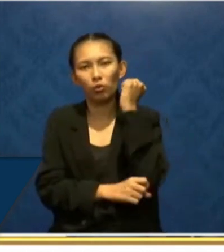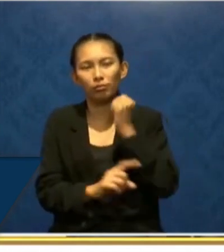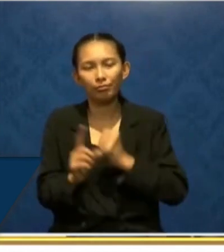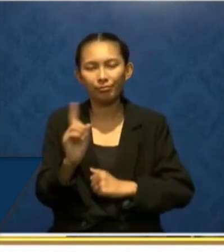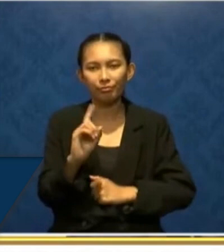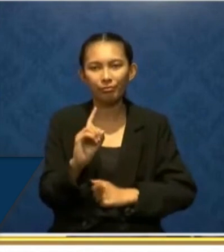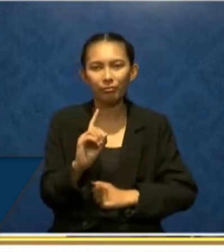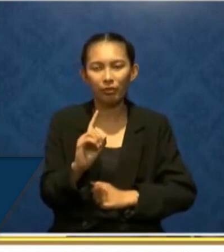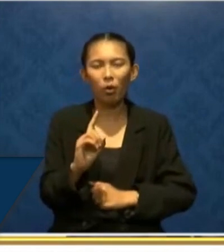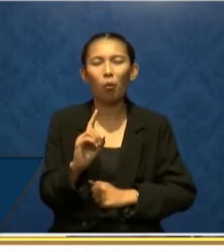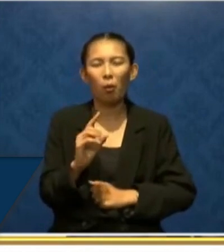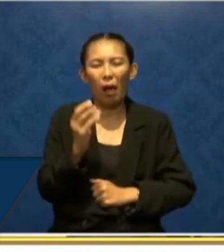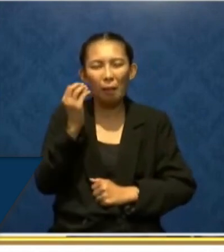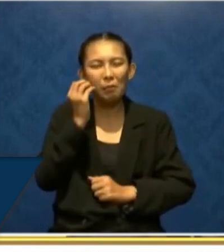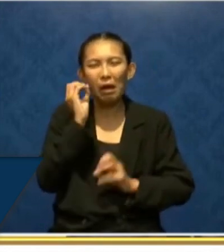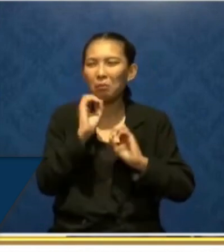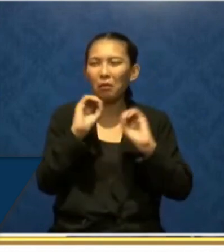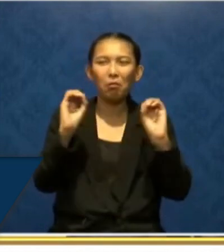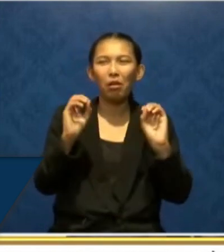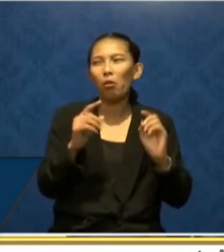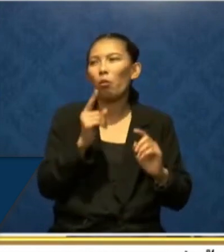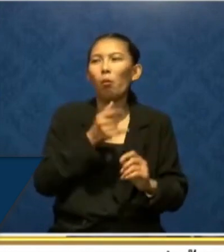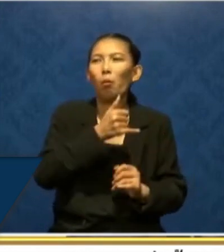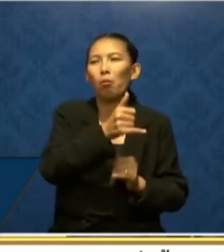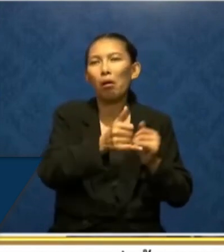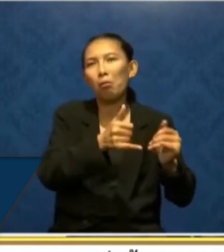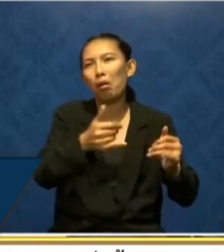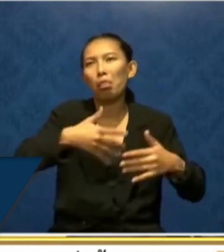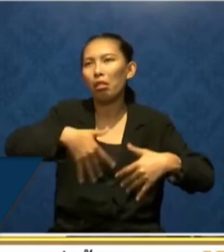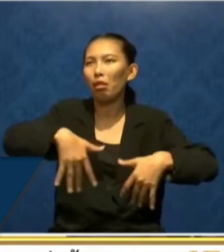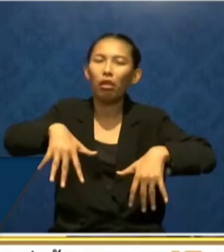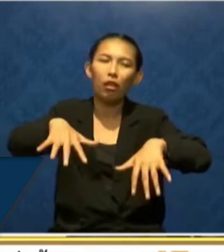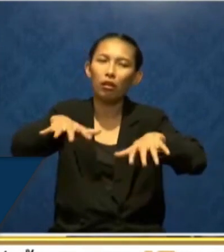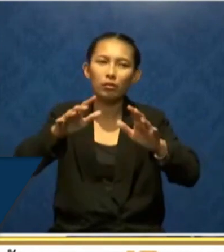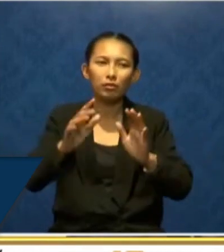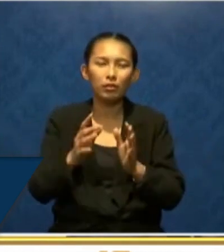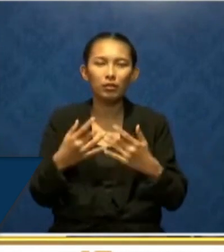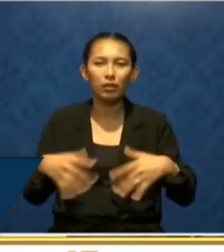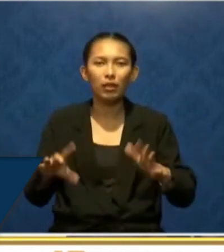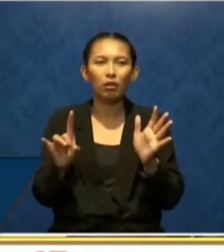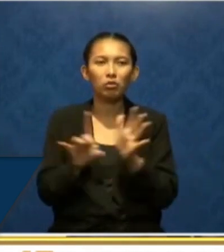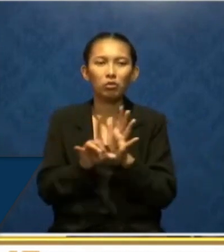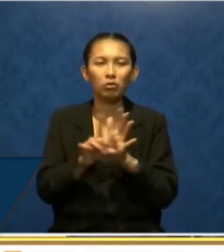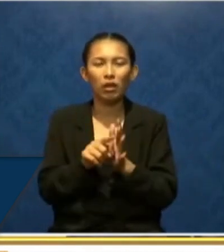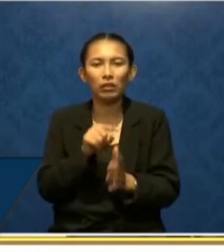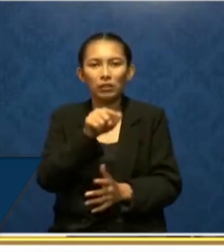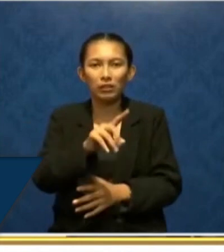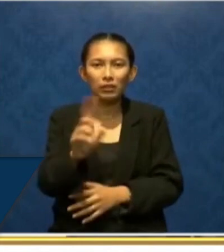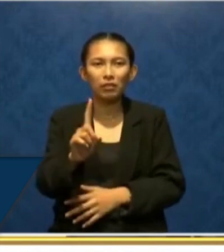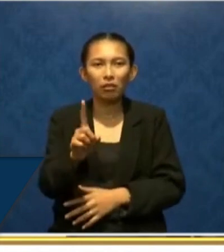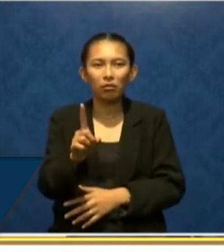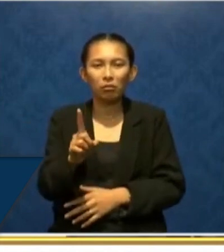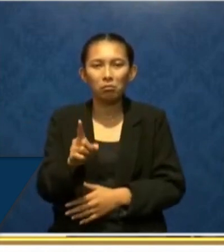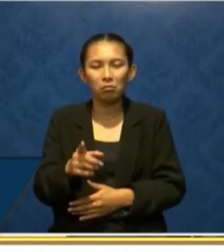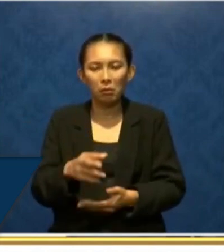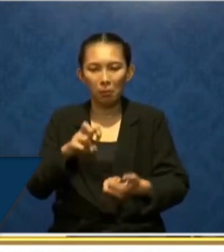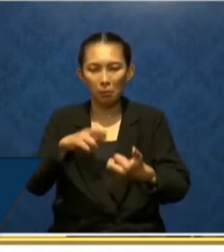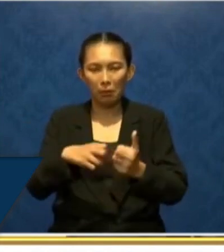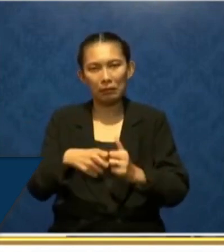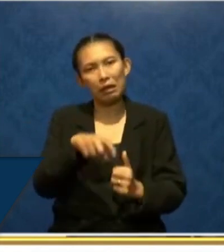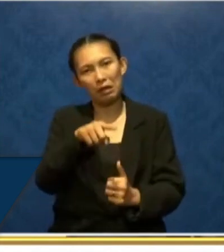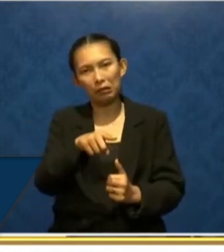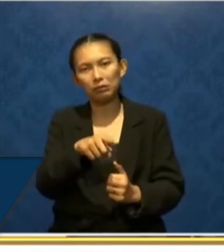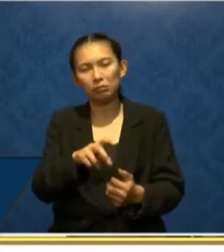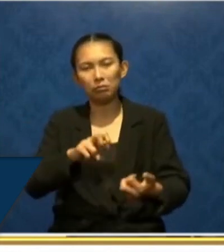ต้องไม่มีที่อยู่อาศัยรอนแรมไปเรื่อยๆแล้วก็สุดท้ายพวกเขาเหล่านี้ก็ถูกชี้ว่าเป็นตัวปัญหาเป็น